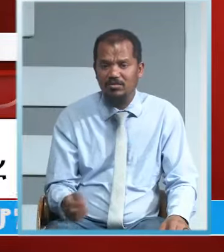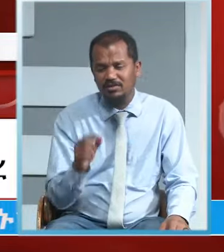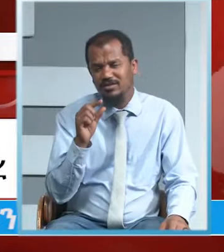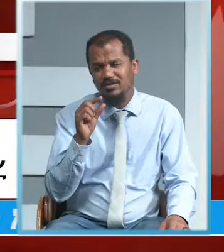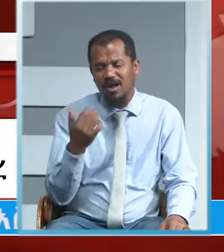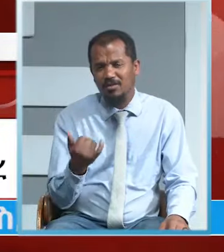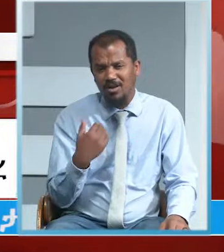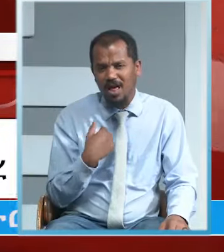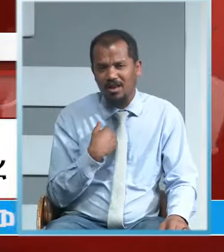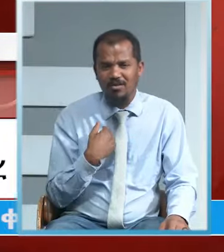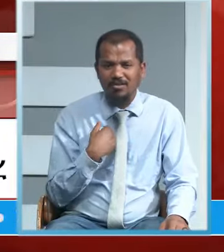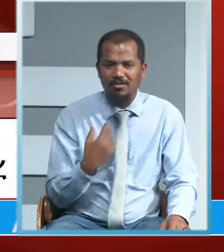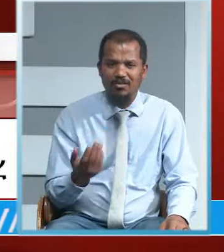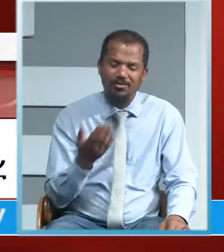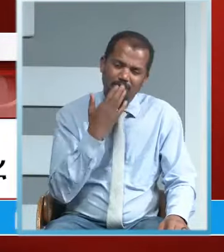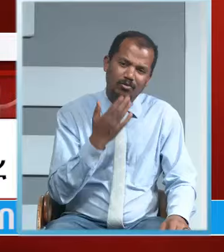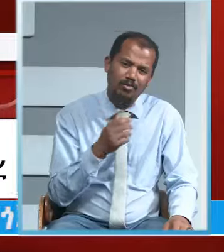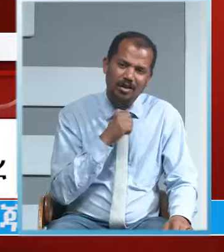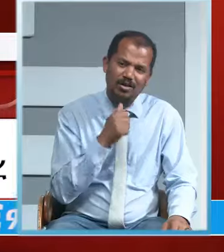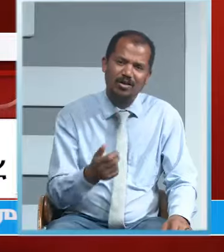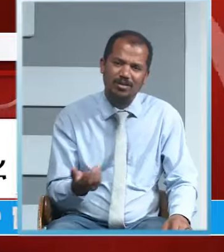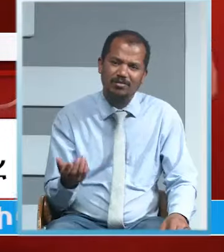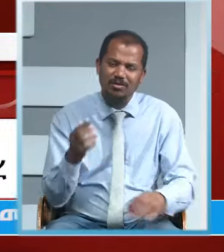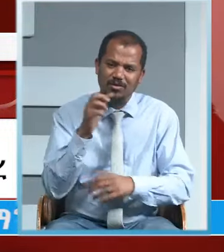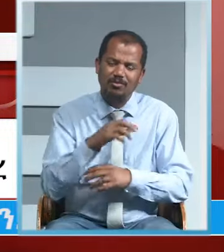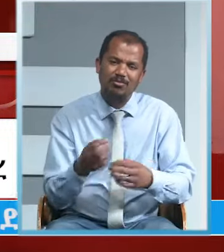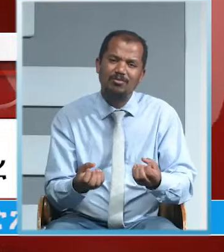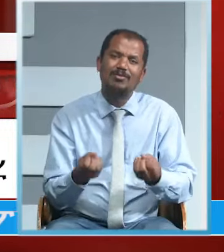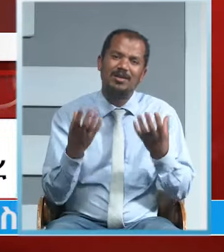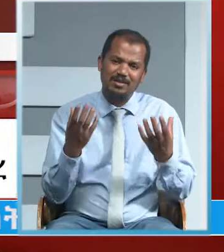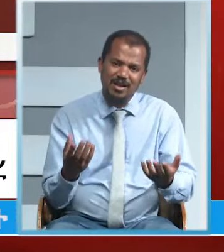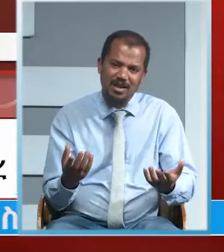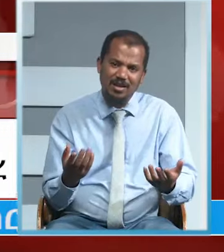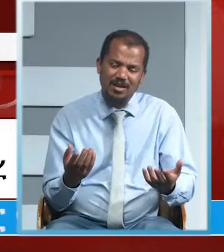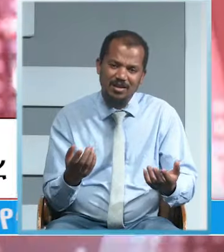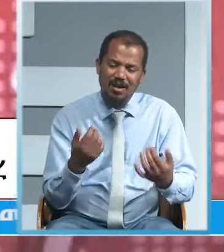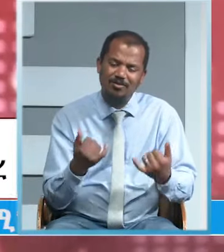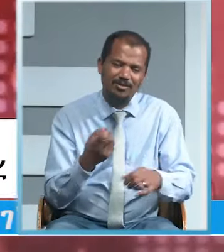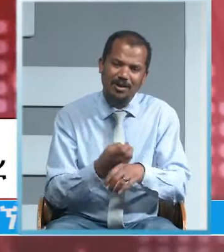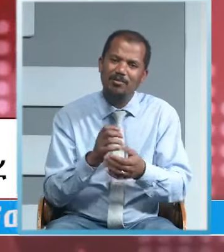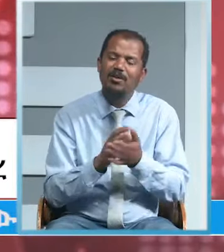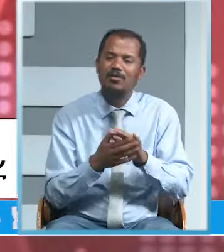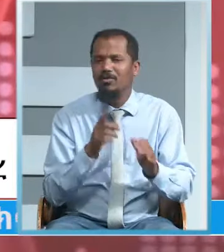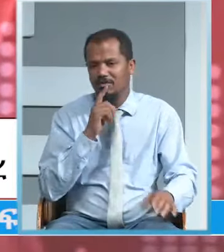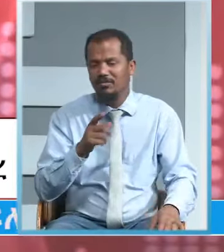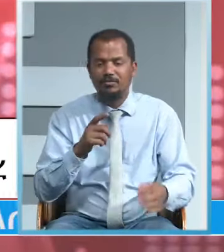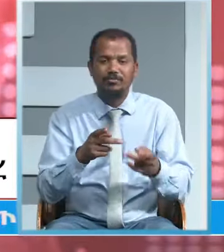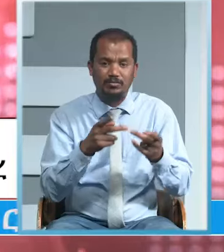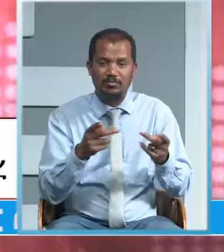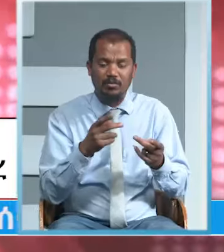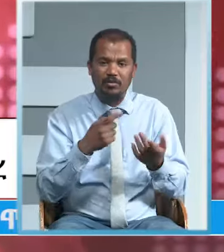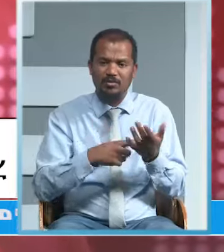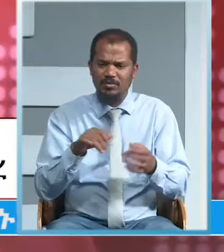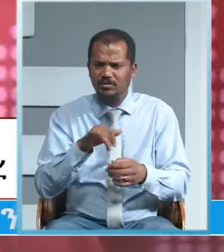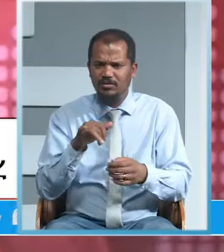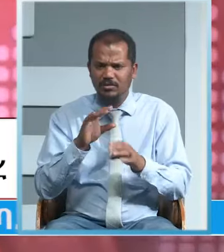ግን ያለው ሁኔታ ጥሩ አይደለም እና ቀኑን ከመብዛት የተነሳ አስቸጋሪ ነገር እየሆነብን ነው አለ። በስፍራው ከዚህ ቀደም